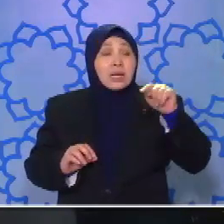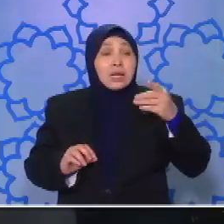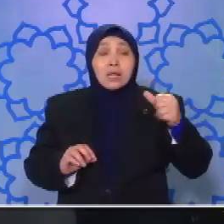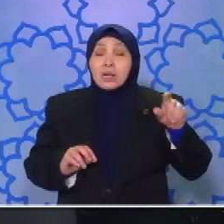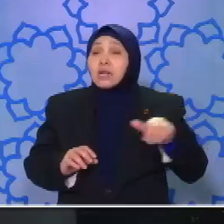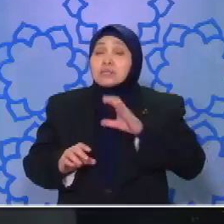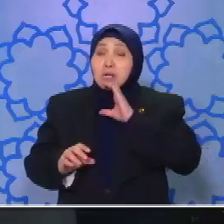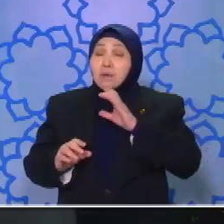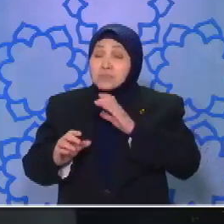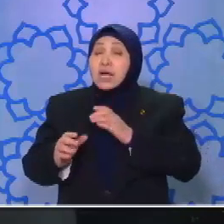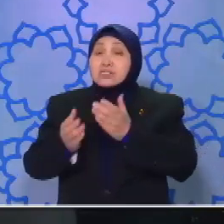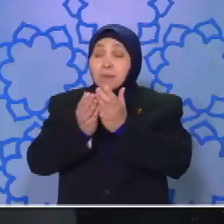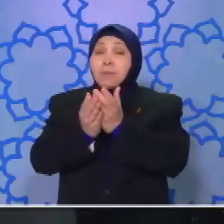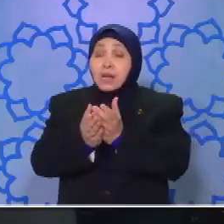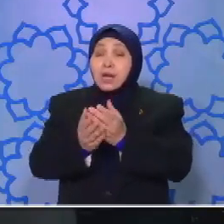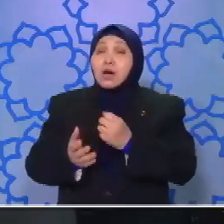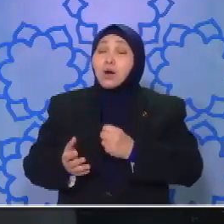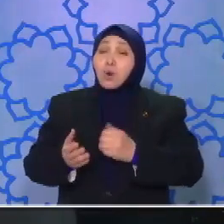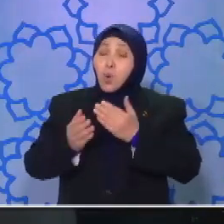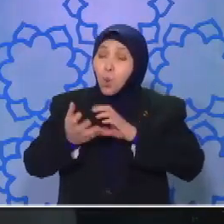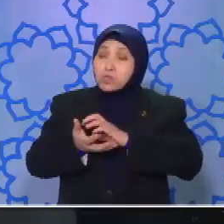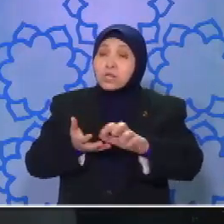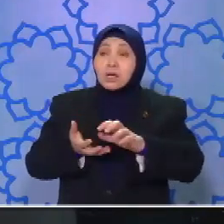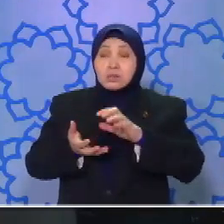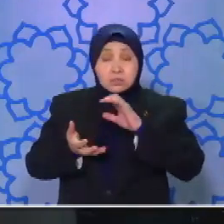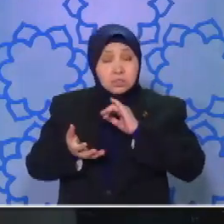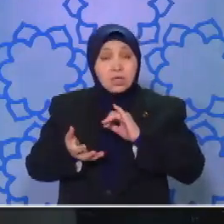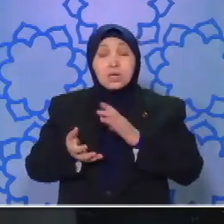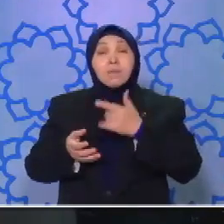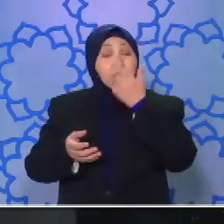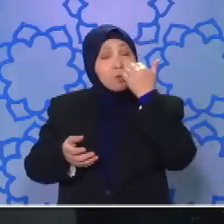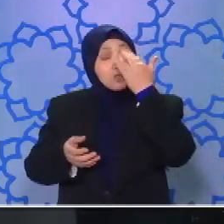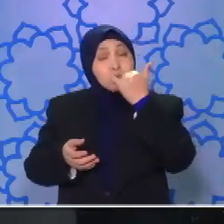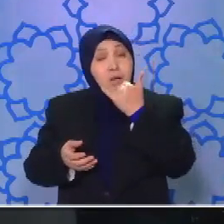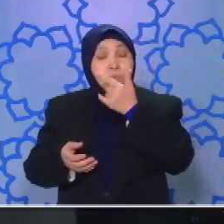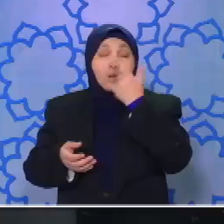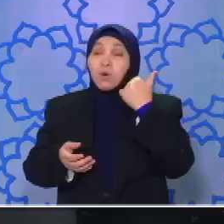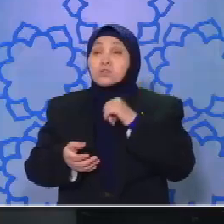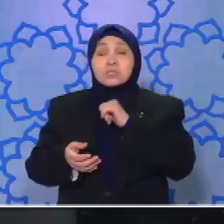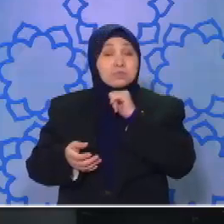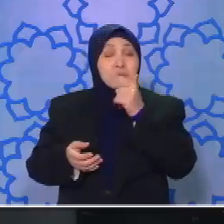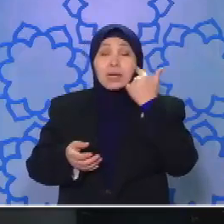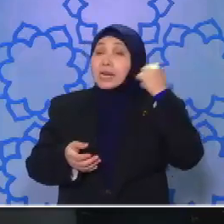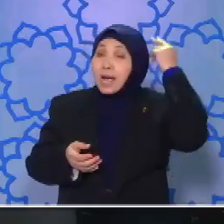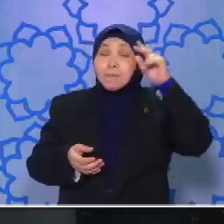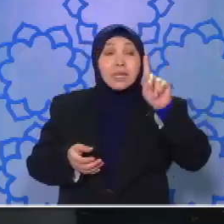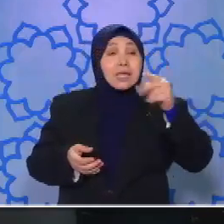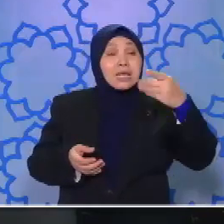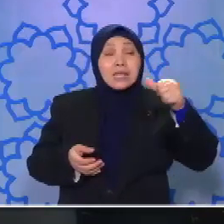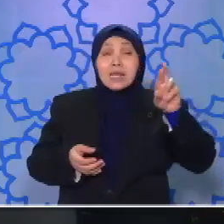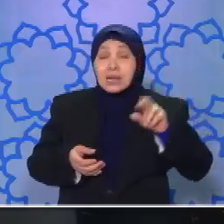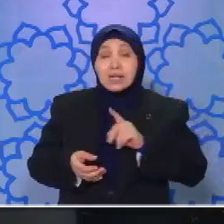kan sampan saya rosak kan. Yang ini dia tak cakap saya bunuh. Pasal apa? Pasal bukan Nabi Khidir ini